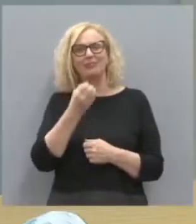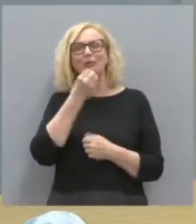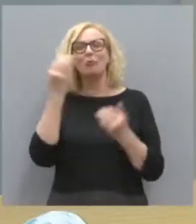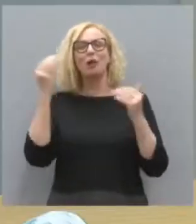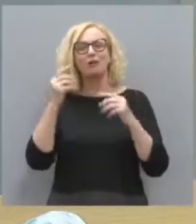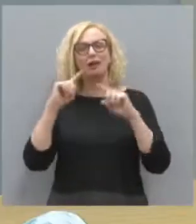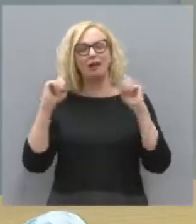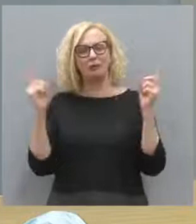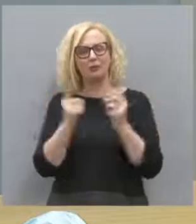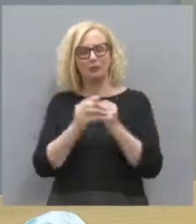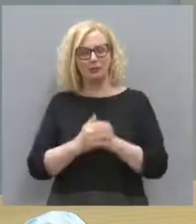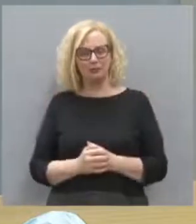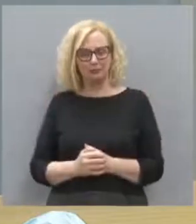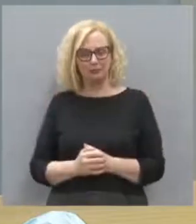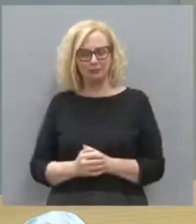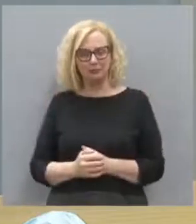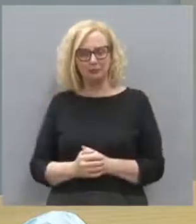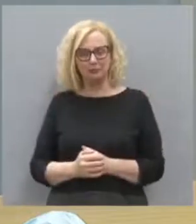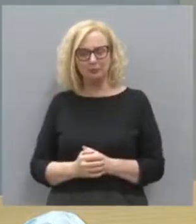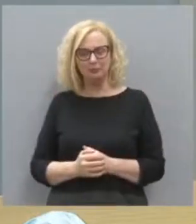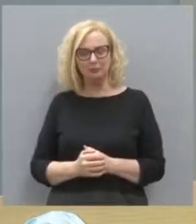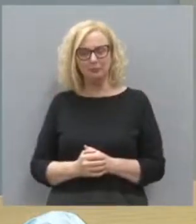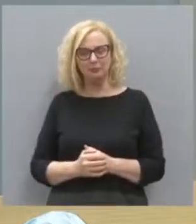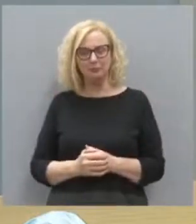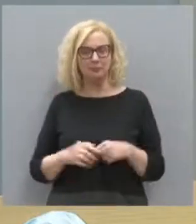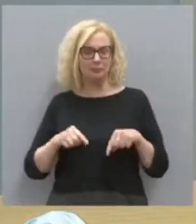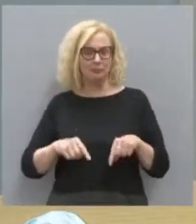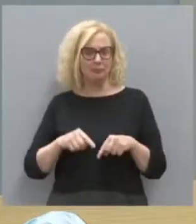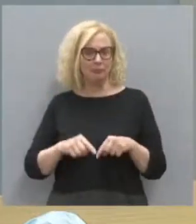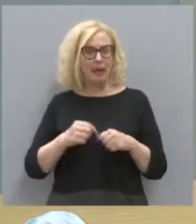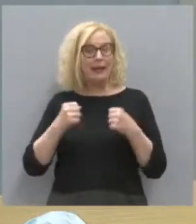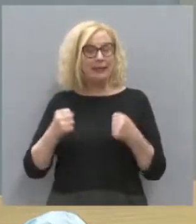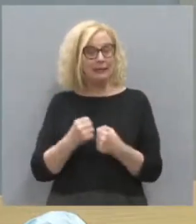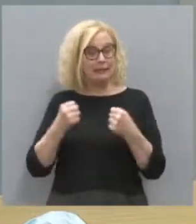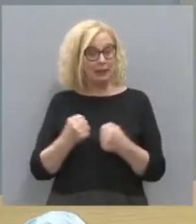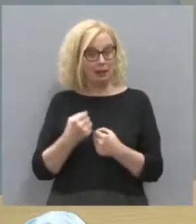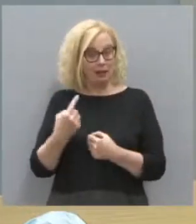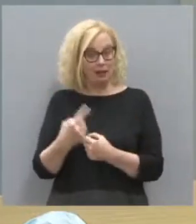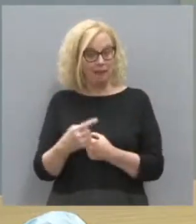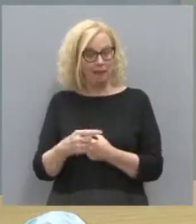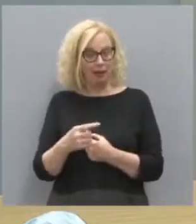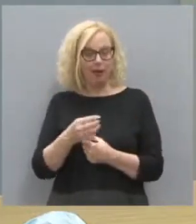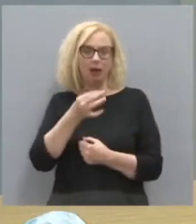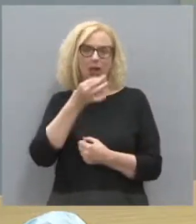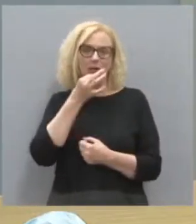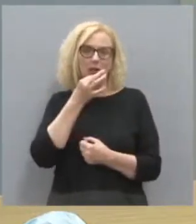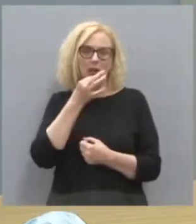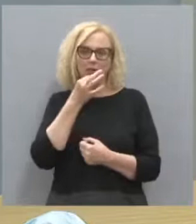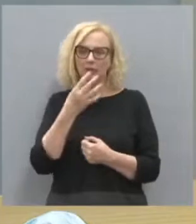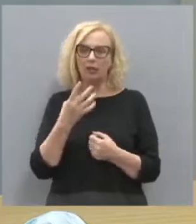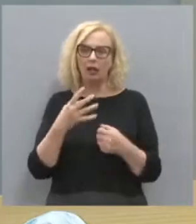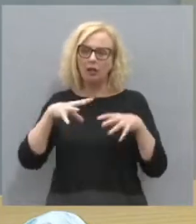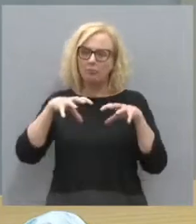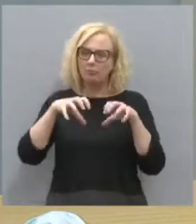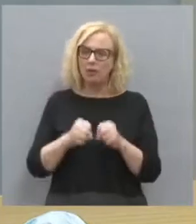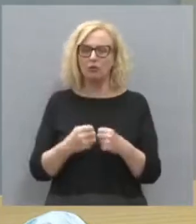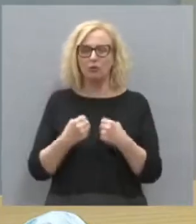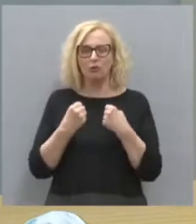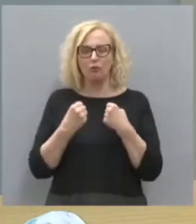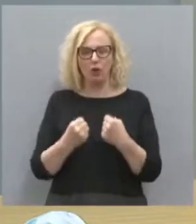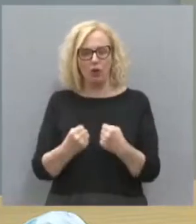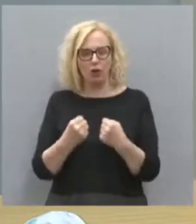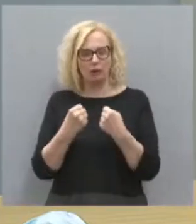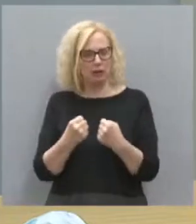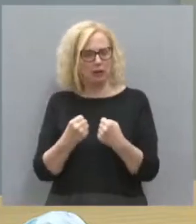tutti diciamo che questa iniziativa implica ovviamente un grande impegno da parte di tutti